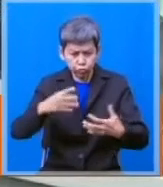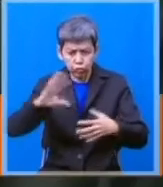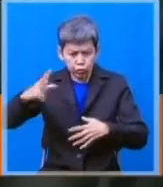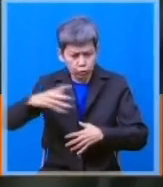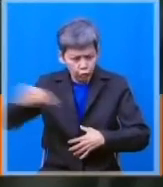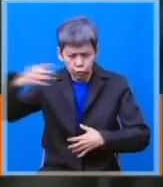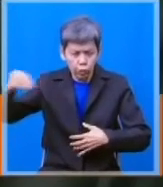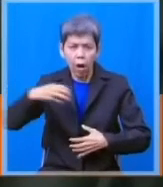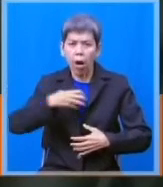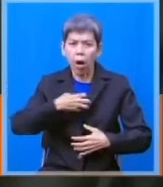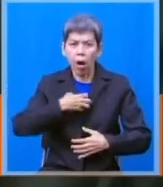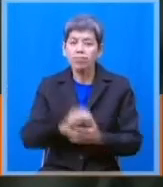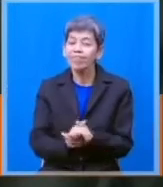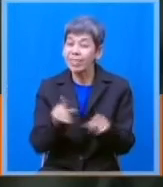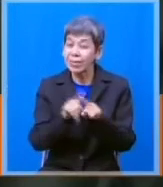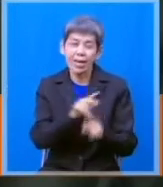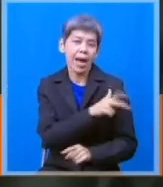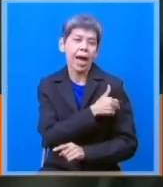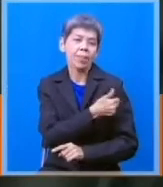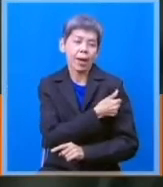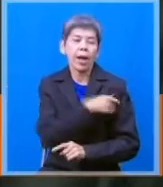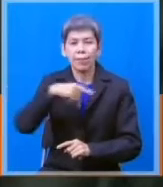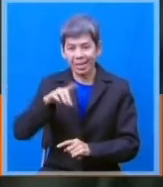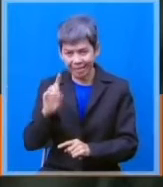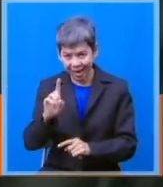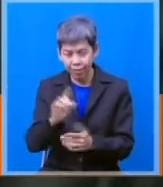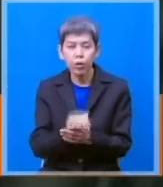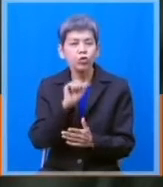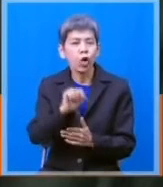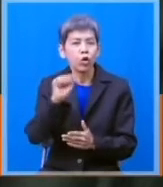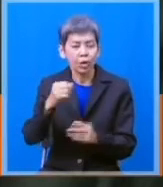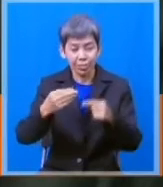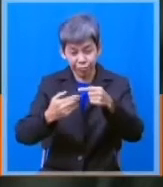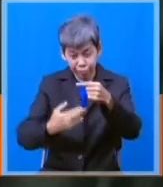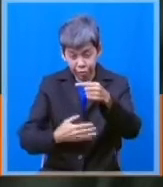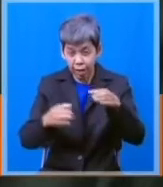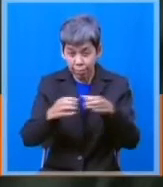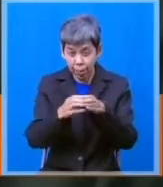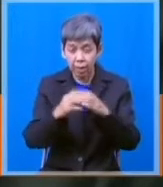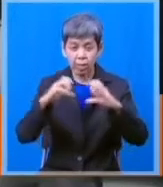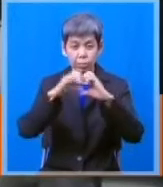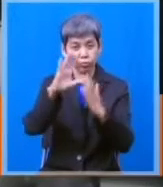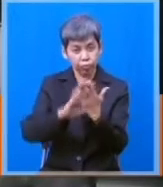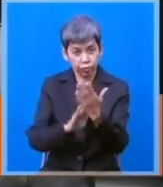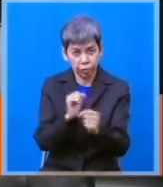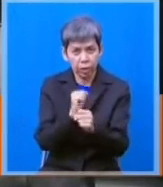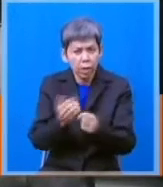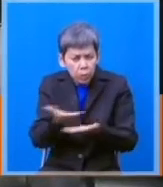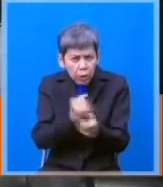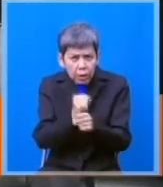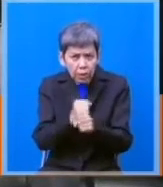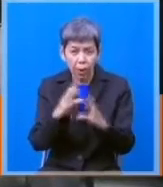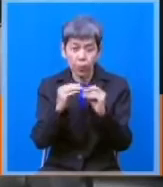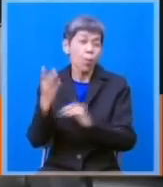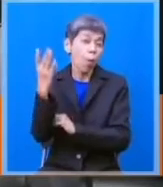ติมเช่นเดียวกับแพทย์หญิงเพชรดาวโต๊ะมีนาสสบัญชีรายชื่อพรรคภูมิใจไทยค่ะได้หารือว่าการประ